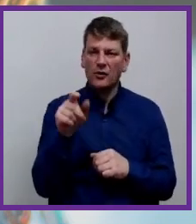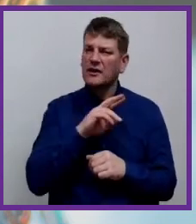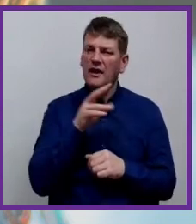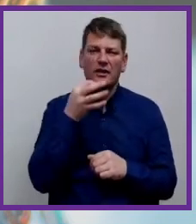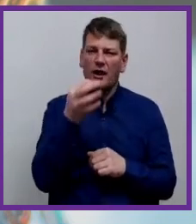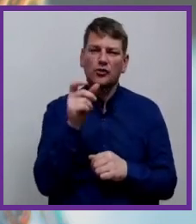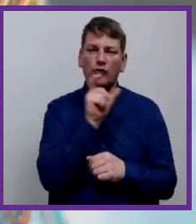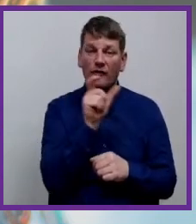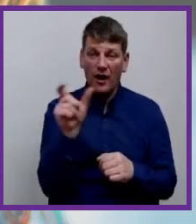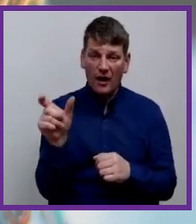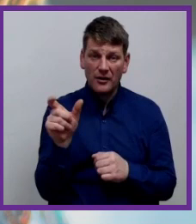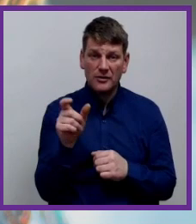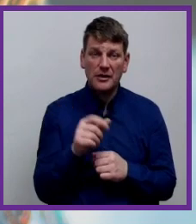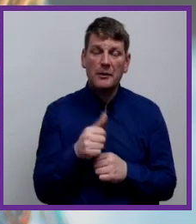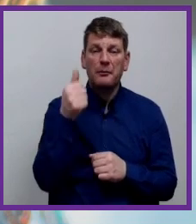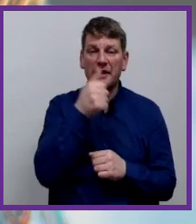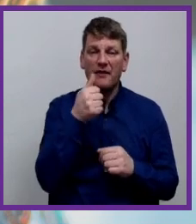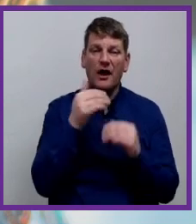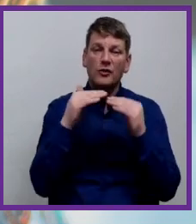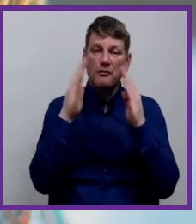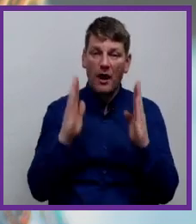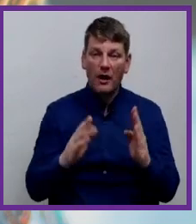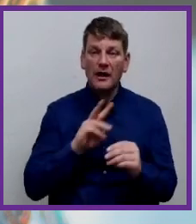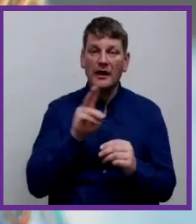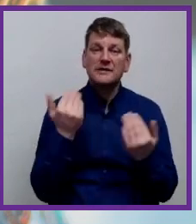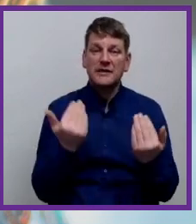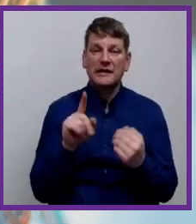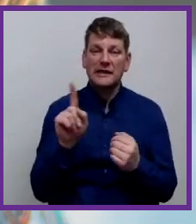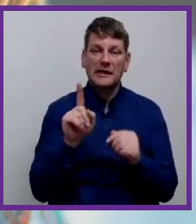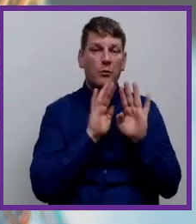vārdus privāti mājā, kas tagad ir muzejā.